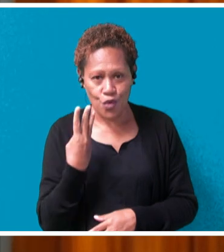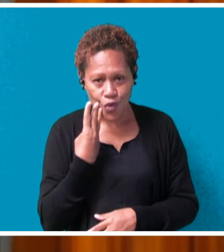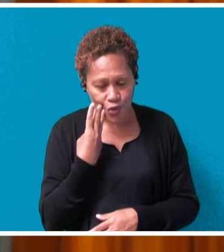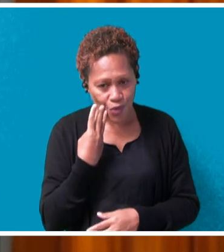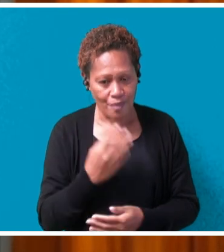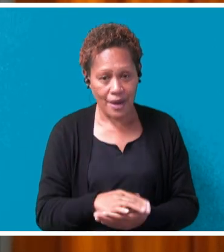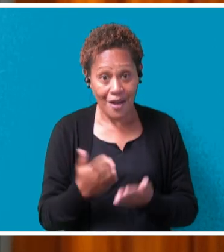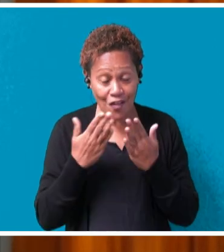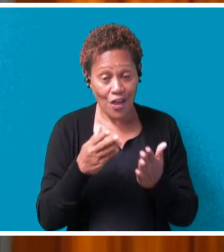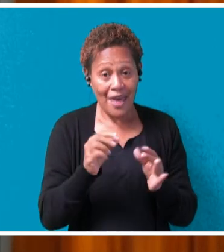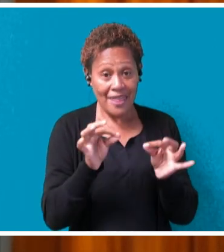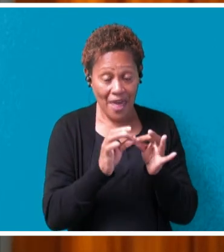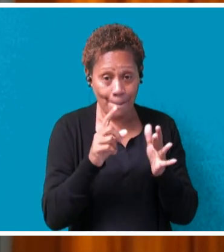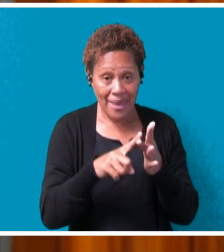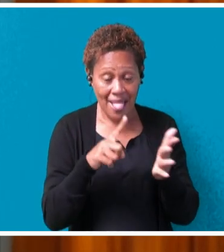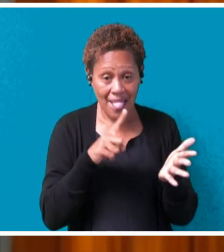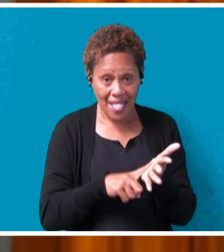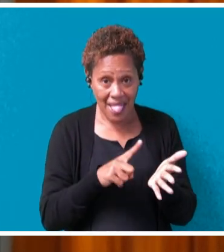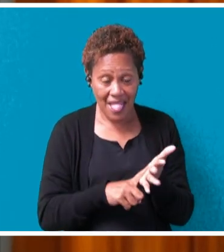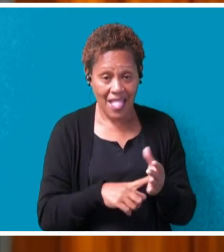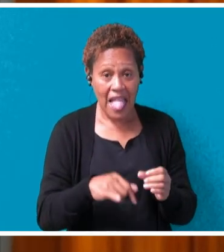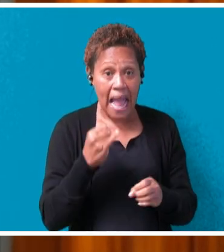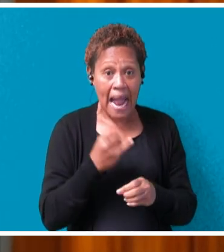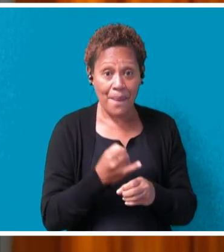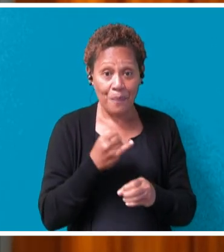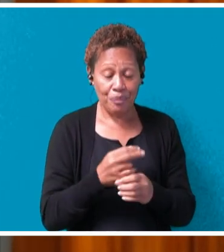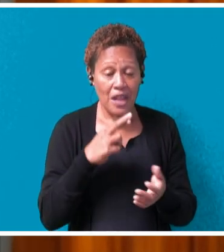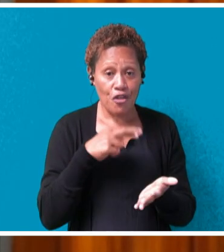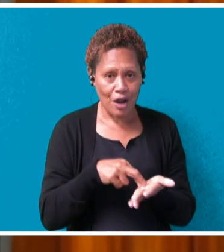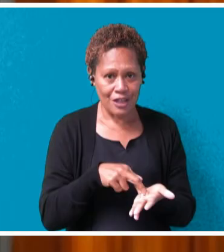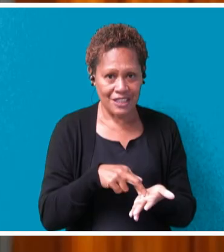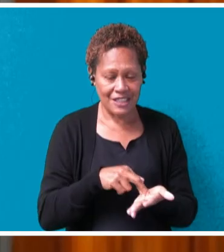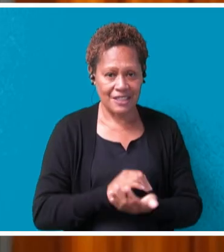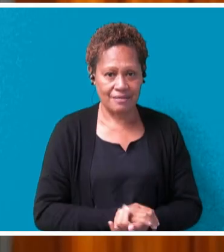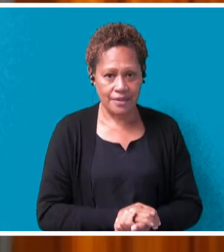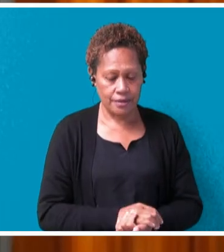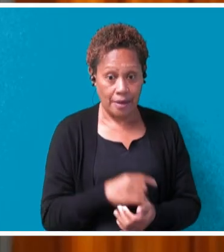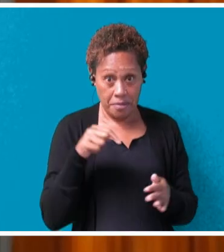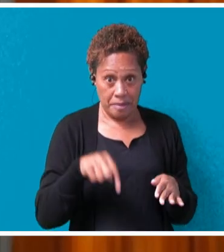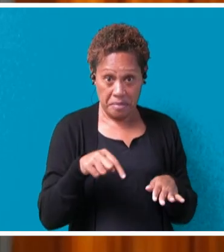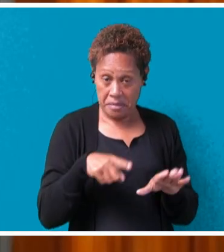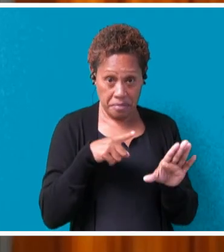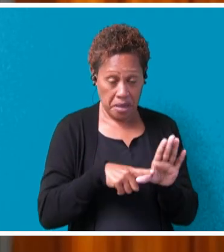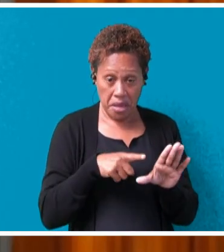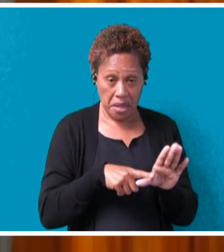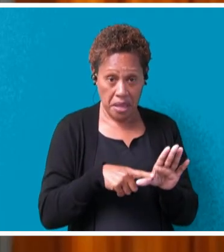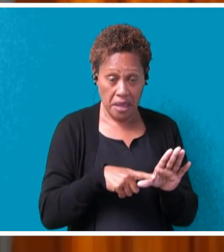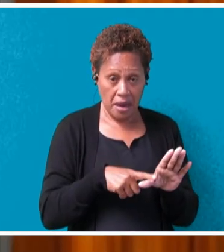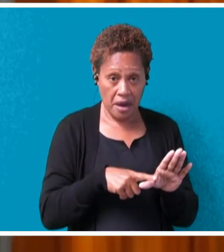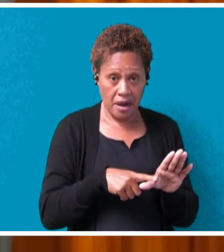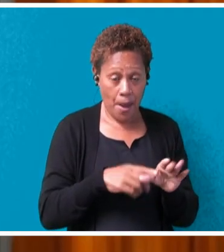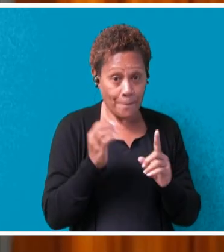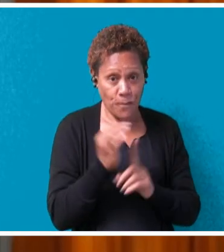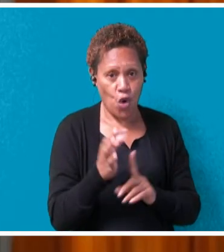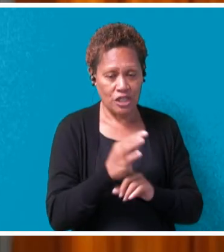tunibuli about, kina criminal records. the bills that we took Na across bakyo ko ito na across baki Fiji. bimbi na matintu do bata. En kena sa may biuki